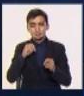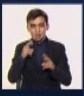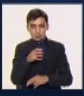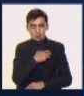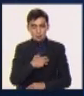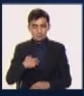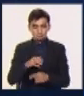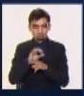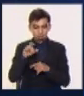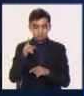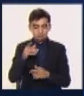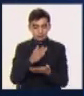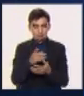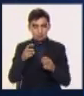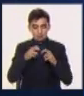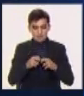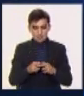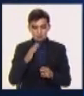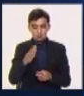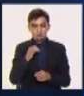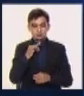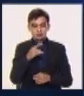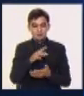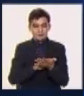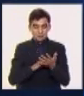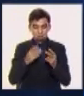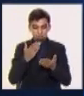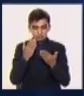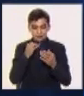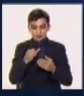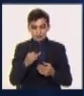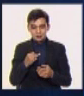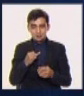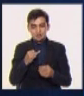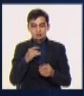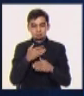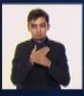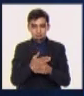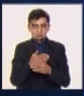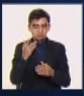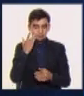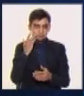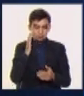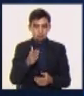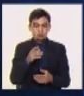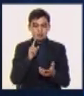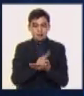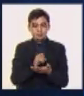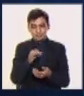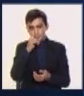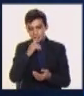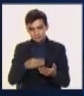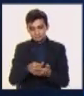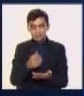комиссия, и на которой его заявление рассматривается, и мы всегда идем на встречу студентам, либо будет помесячная оплата,